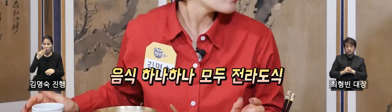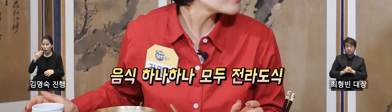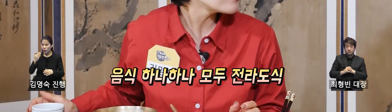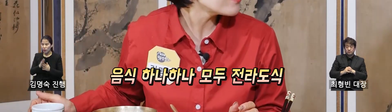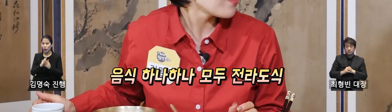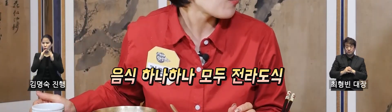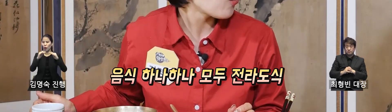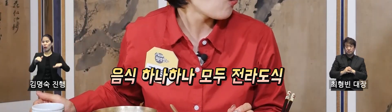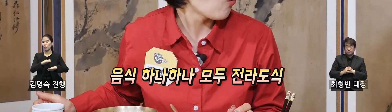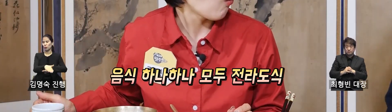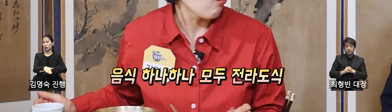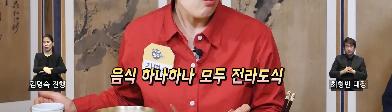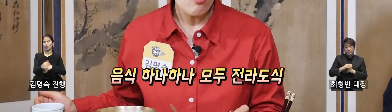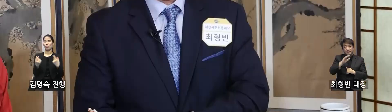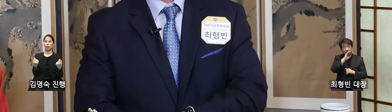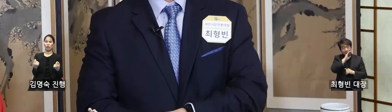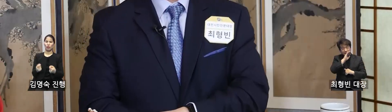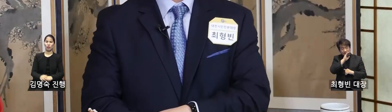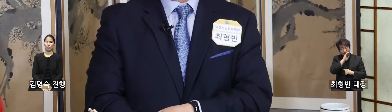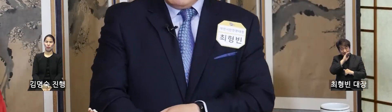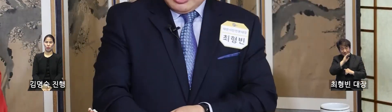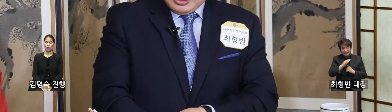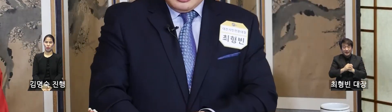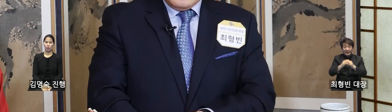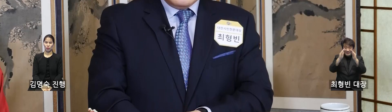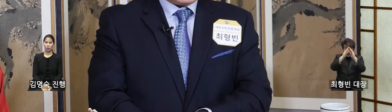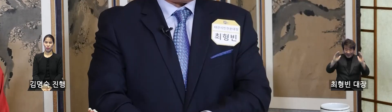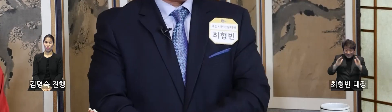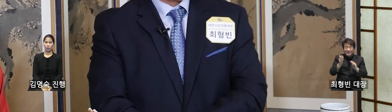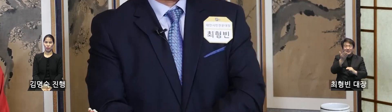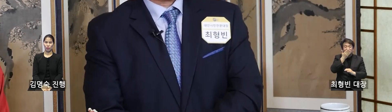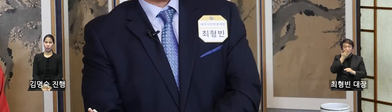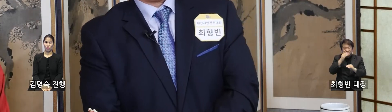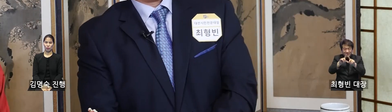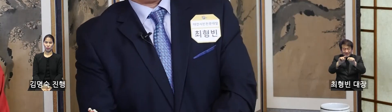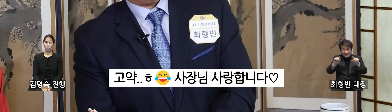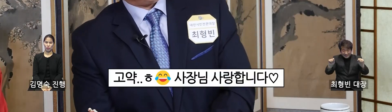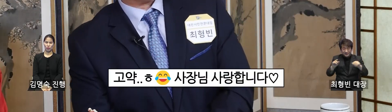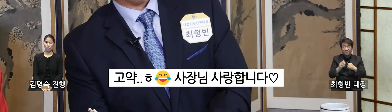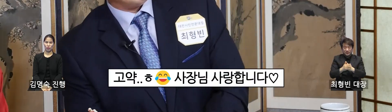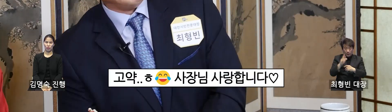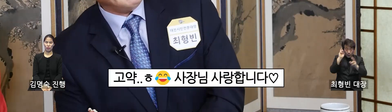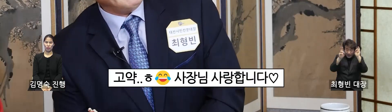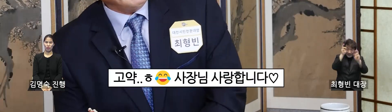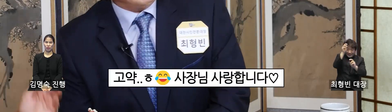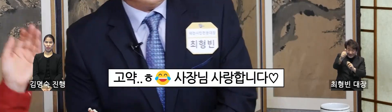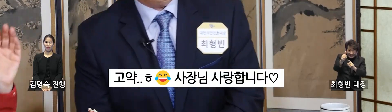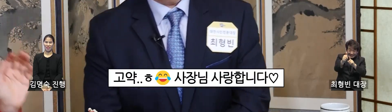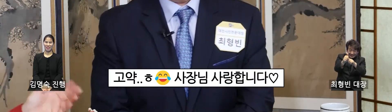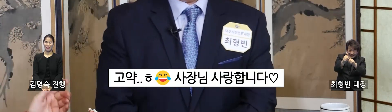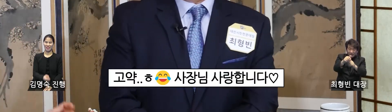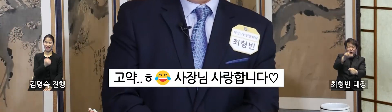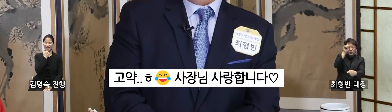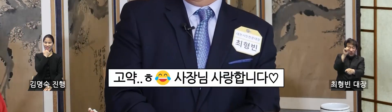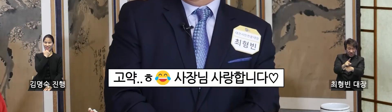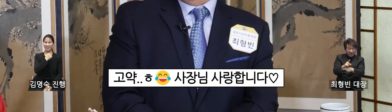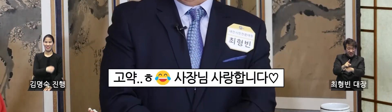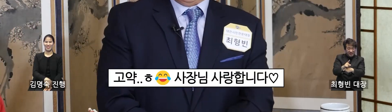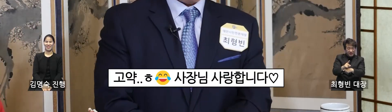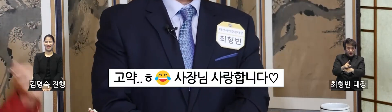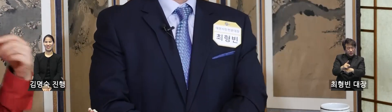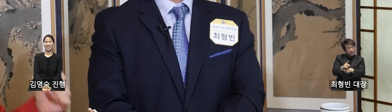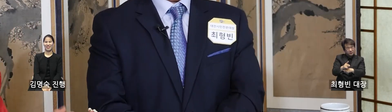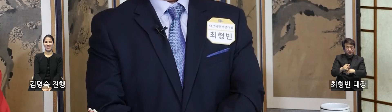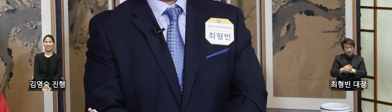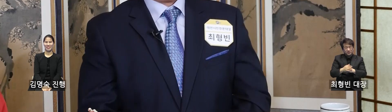전라도식 이네요 것인 것 점검시 구요 여기 사장님이 선까지 좀 봐 약해요 앙 그렇게 생 계셨는데